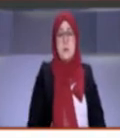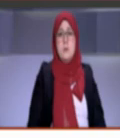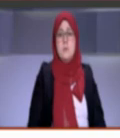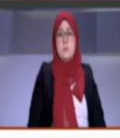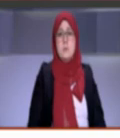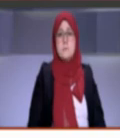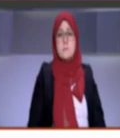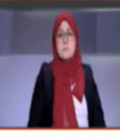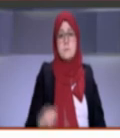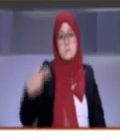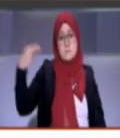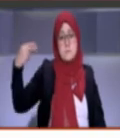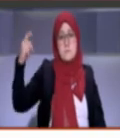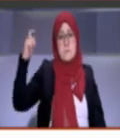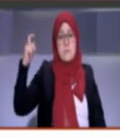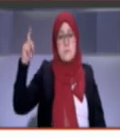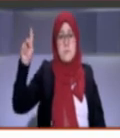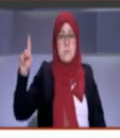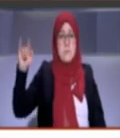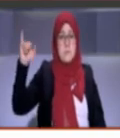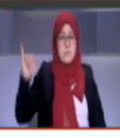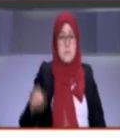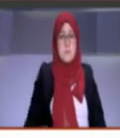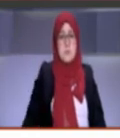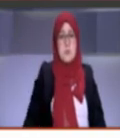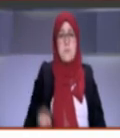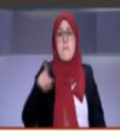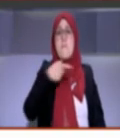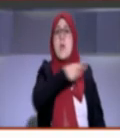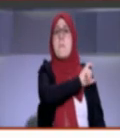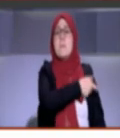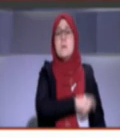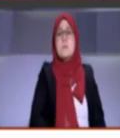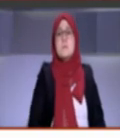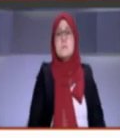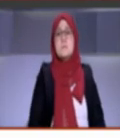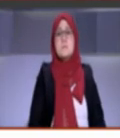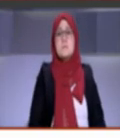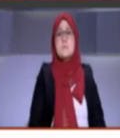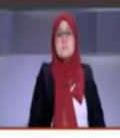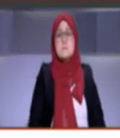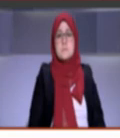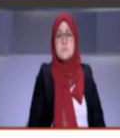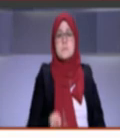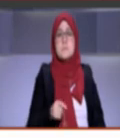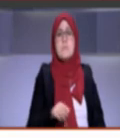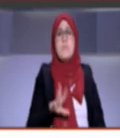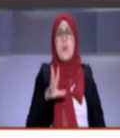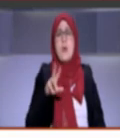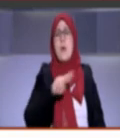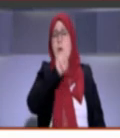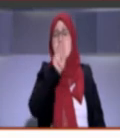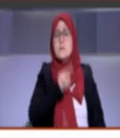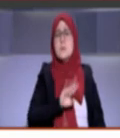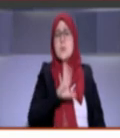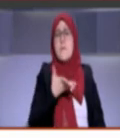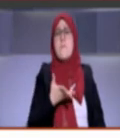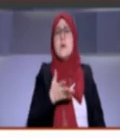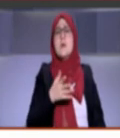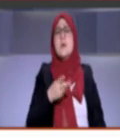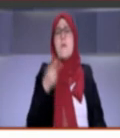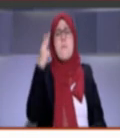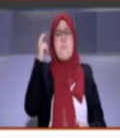حول هذه الفكرة، فكرة تخفيف القيود المفروضة على الشعب الألماني